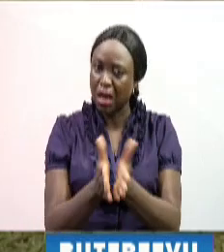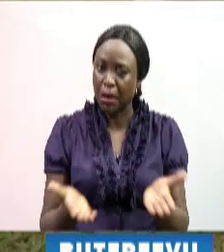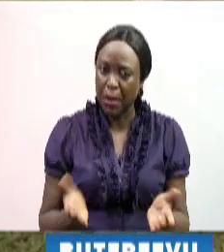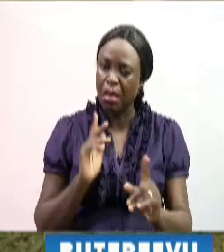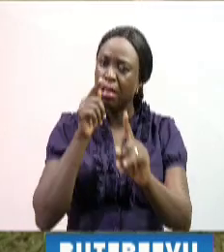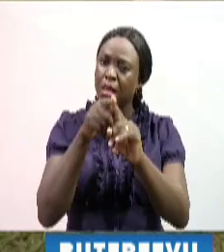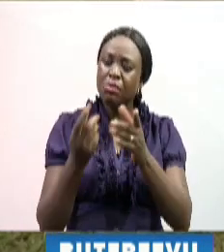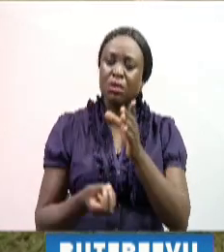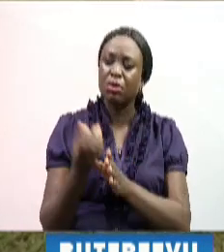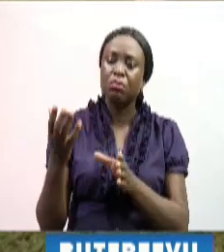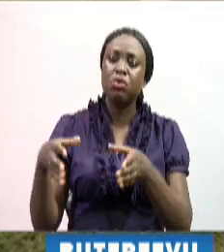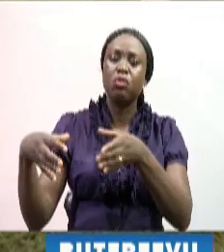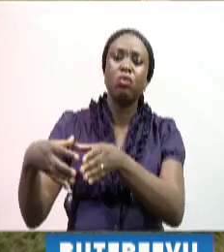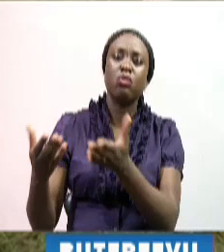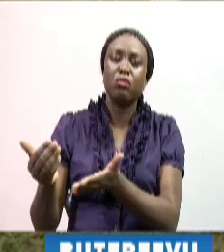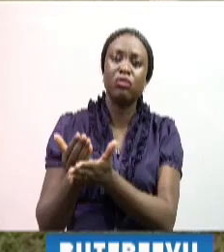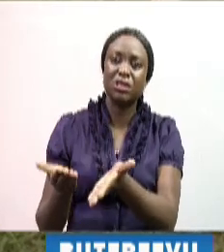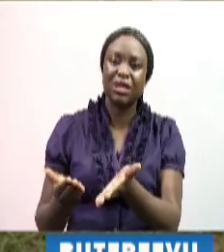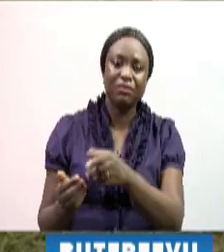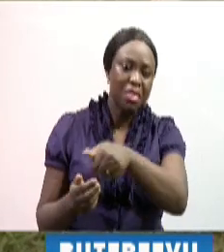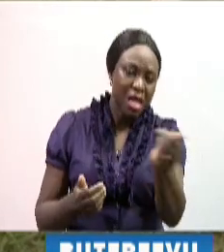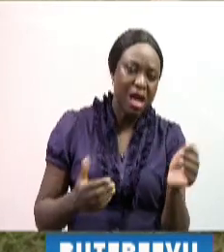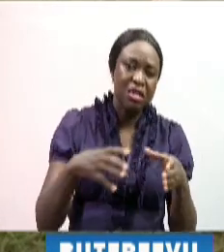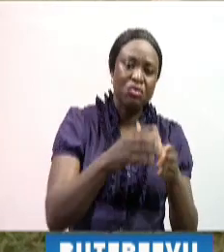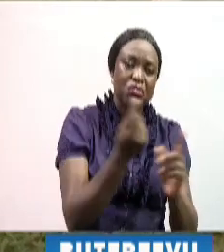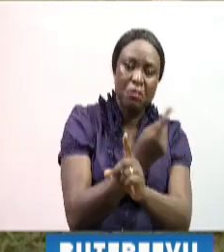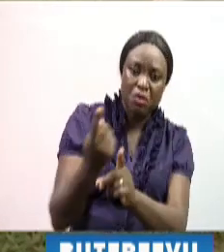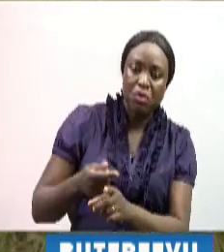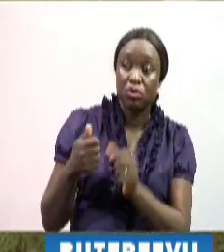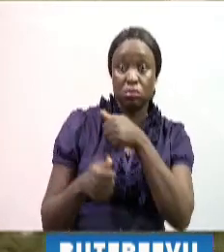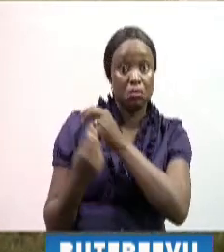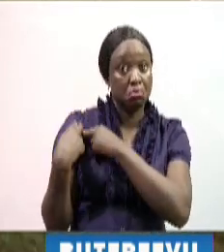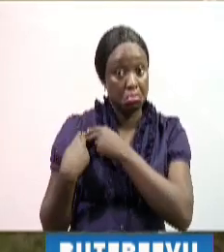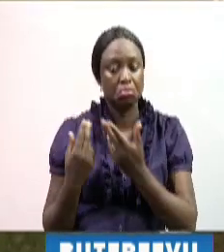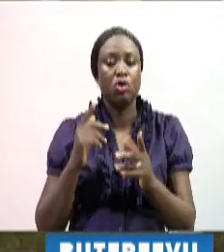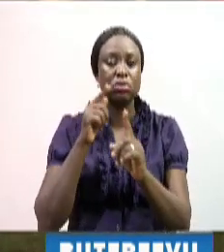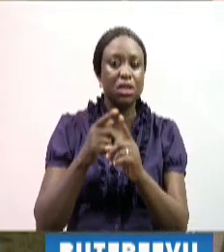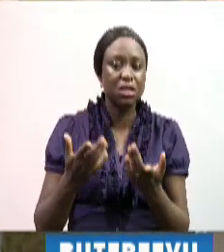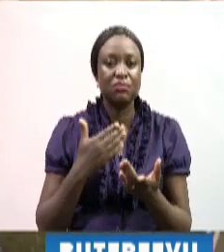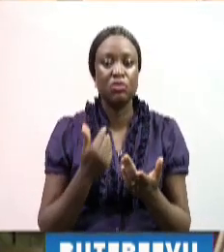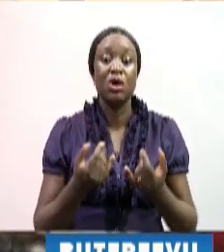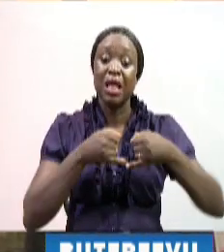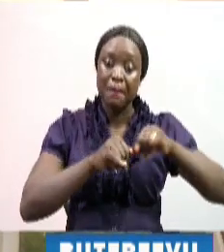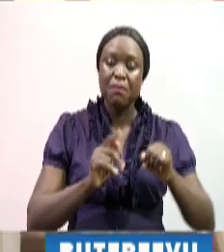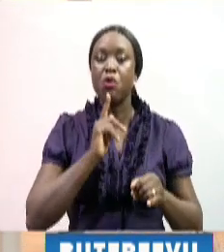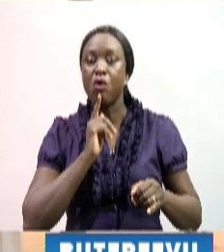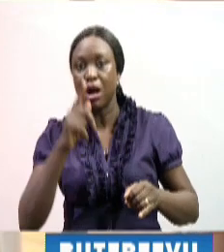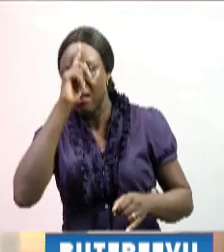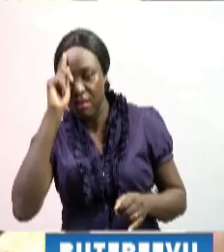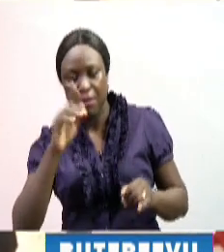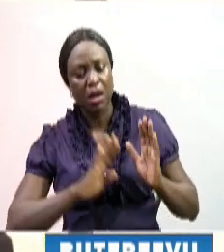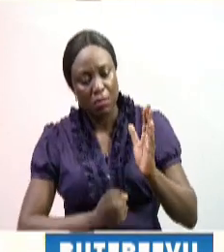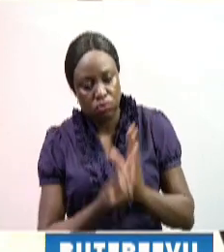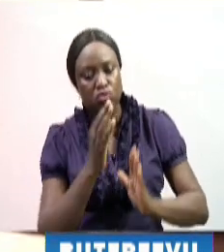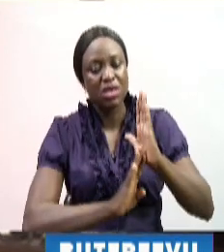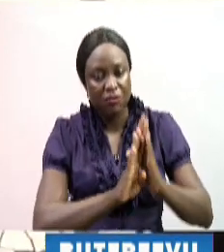ekigendererwa ky'okutandika CBS Peosa n'ebibiina ebirala byavunaanyizibwako kwe kulaba nga batuukiriza ekiragiro ky'omutanda okulaakulanya abantu be